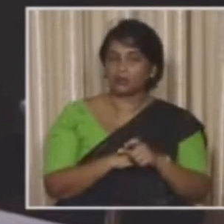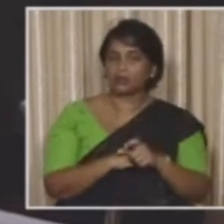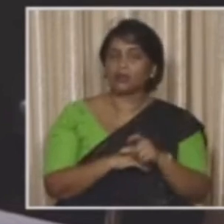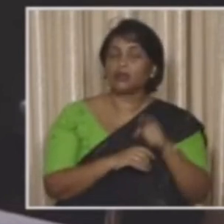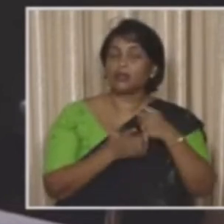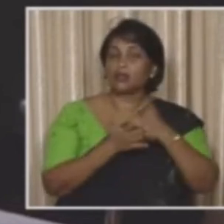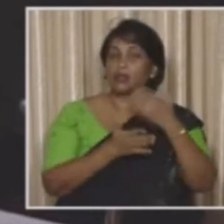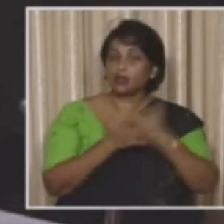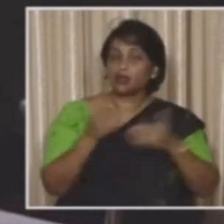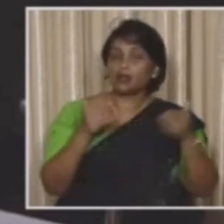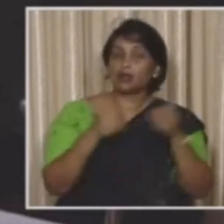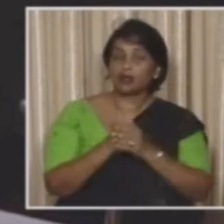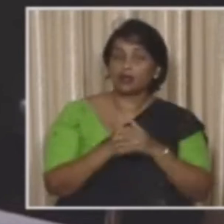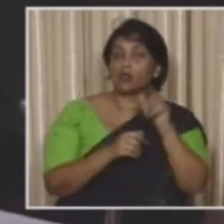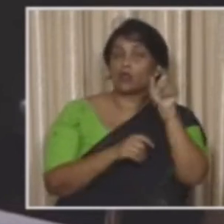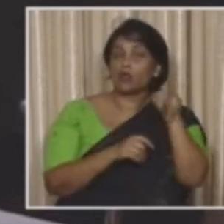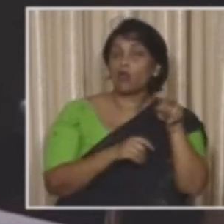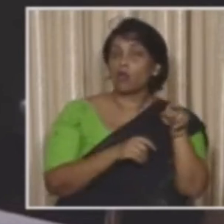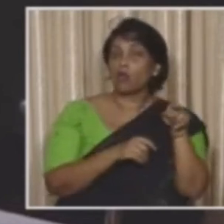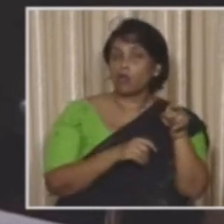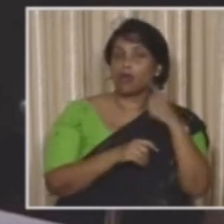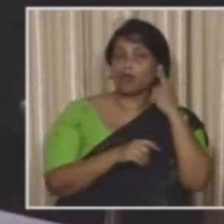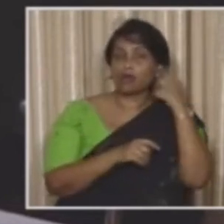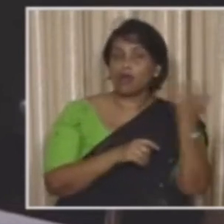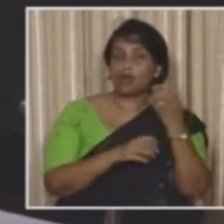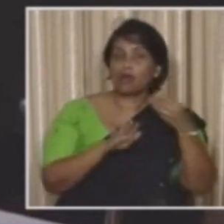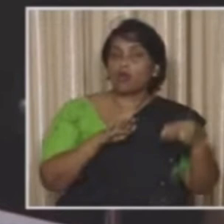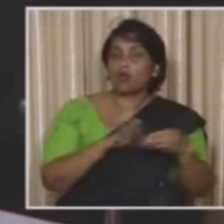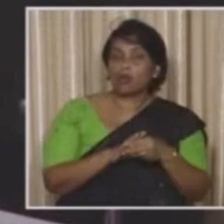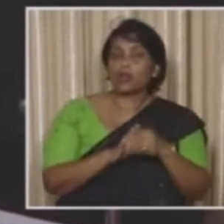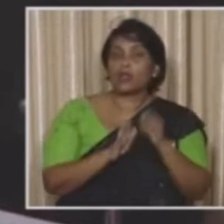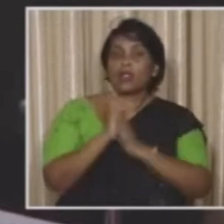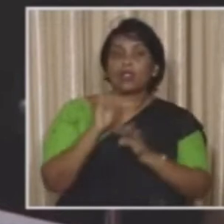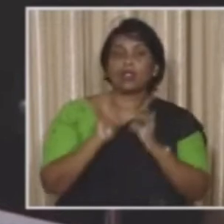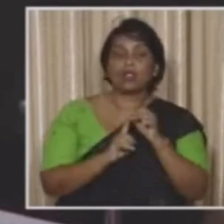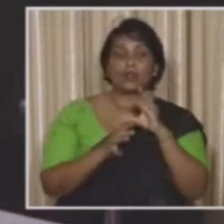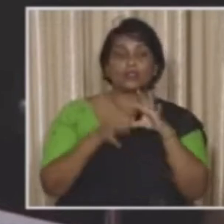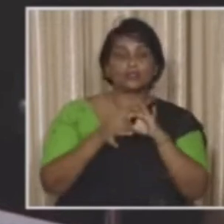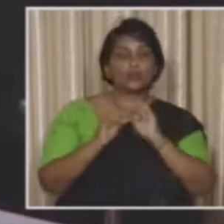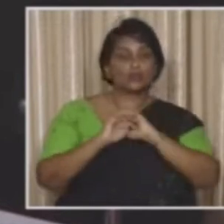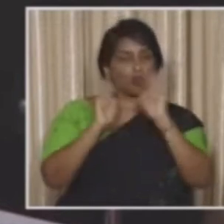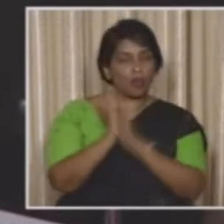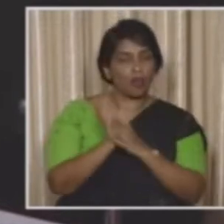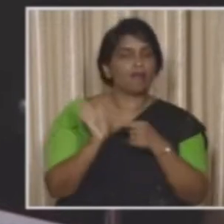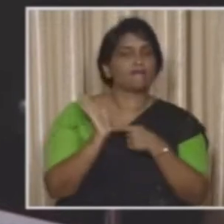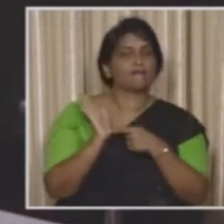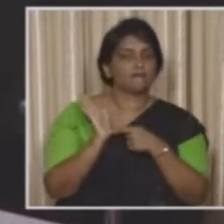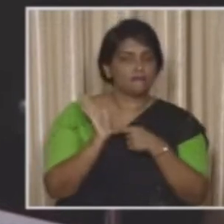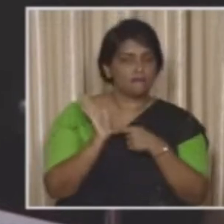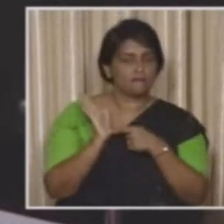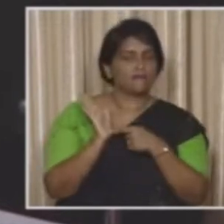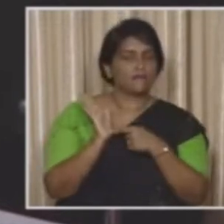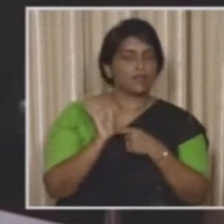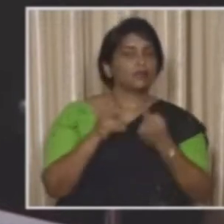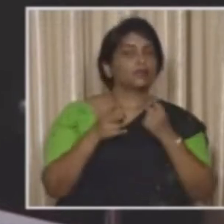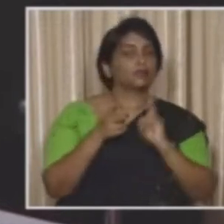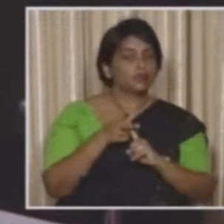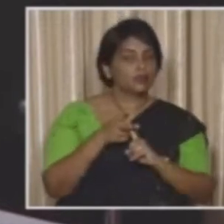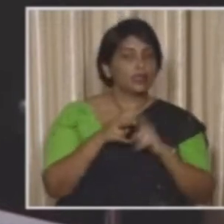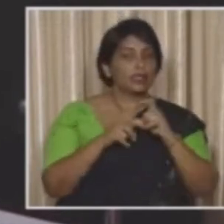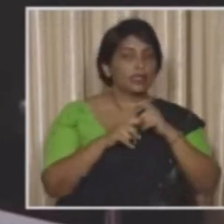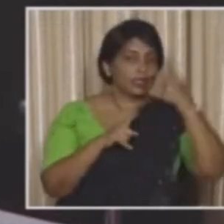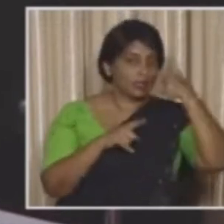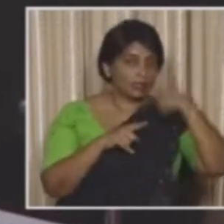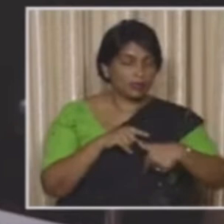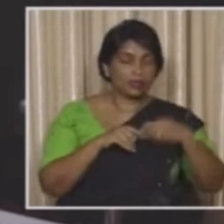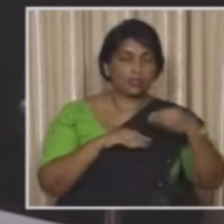ඒ වාර්තාව පිටිපස්සේ ඉන්න කවුද ගල්ලංගර වලින් කොමිස් ගේවුවේ අමාත්‍යවරයා සබත්තා සියල්ල තියෙන එක ඇතුලේ ඊළඟ තමුන්නාංශ කිව්වා ඩීසල් වලින්